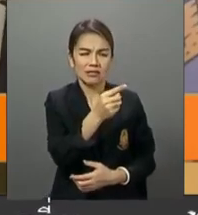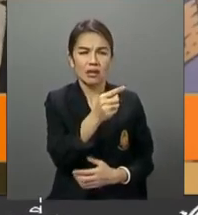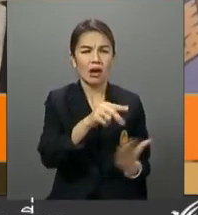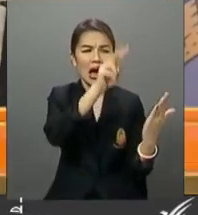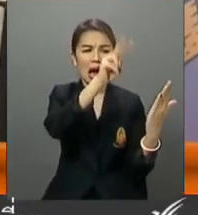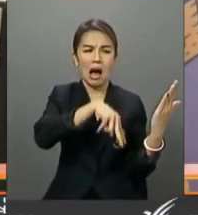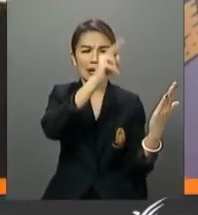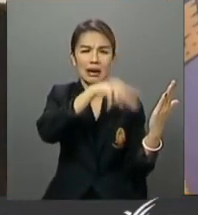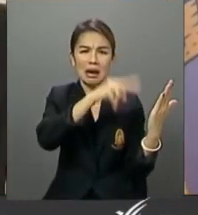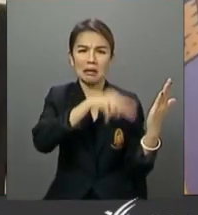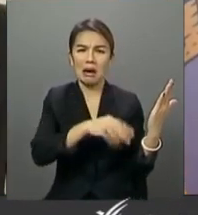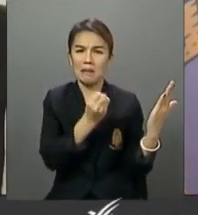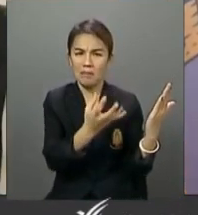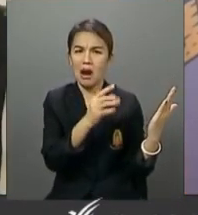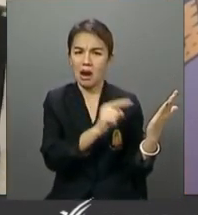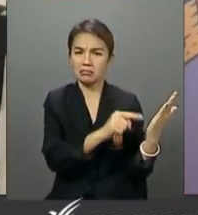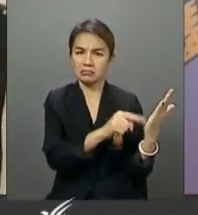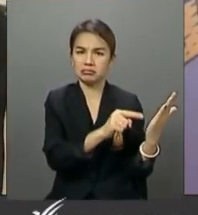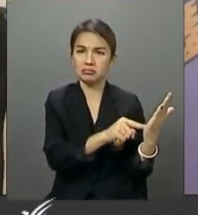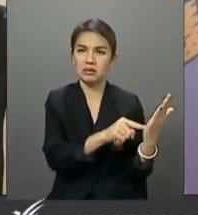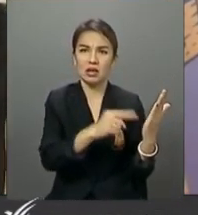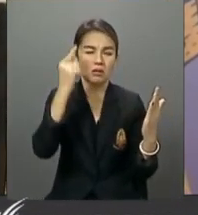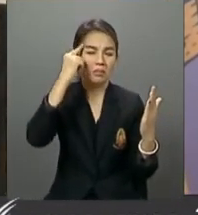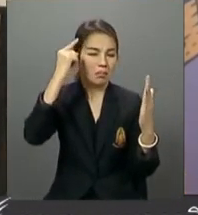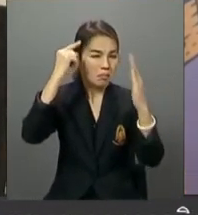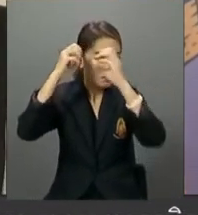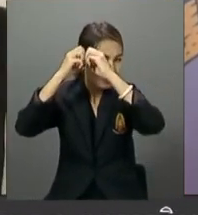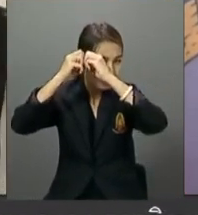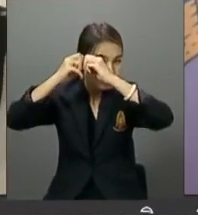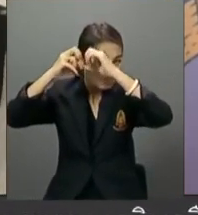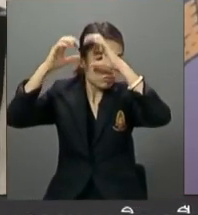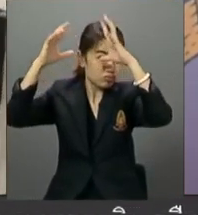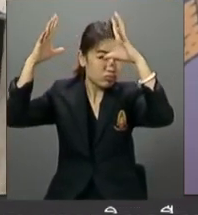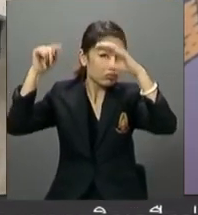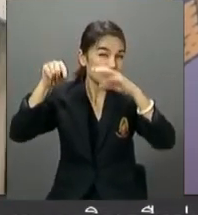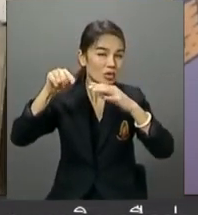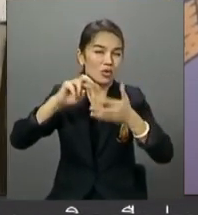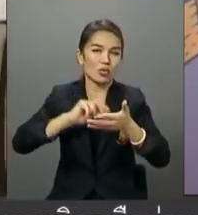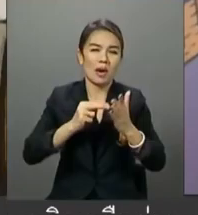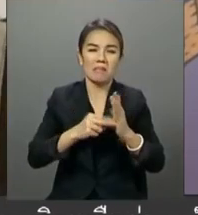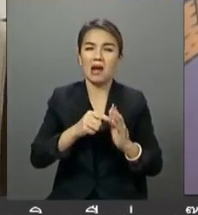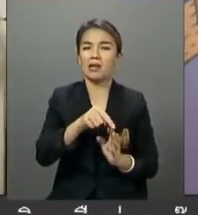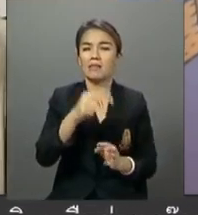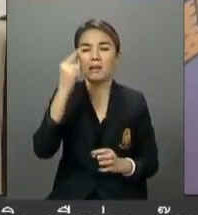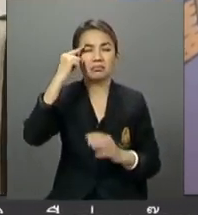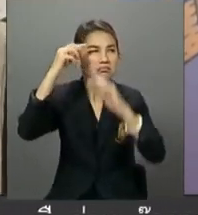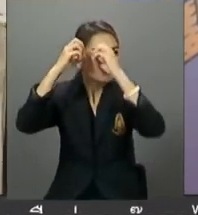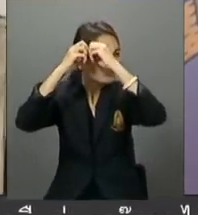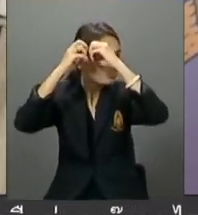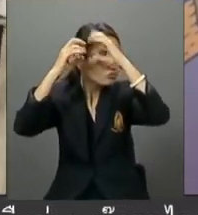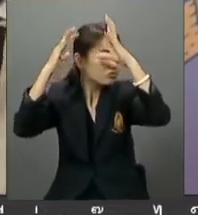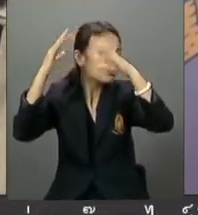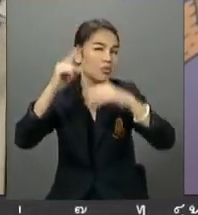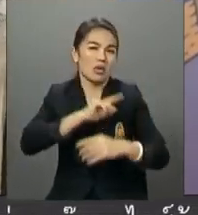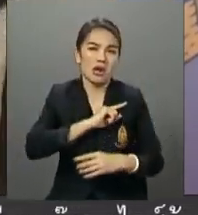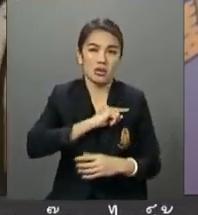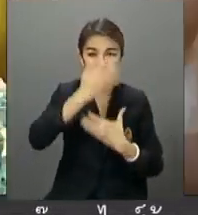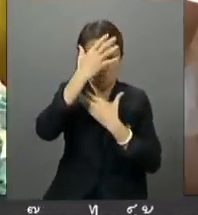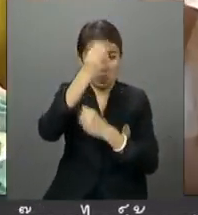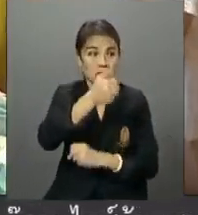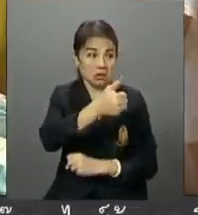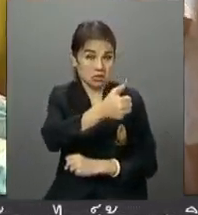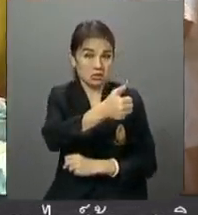วก็มีความจินตนาการที่กว้างไกลสิ่งเหล่านี้ก็เลยทำให้น้องได้สามารถสร้างโลกจินตนาการของตัวเองขึ้นมาได้น่าสนใจมากๆด้ว